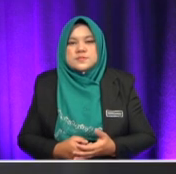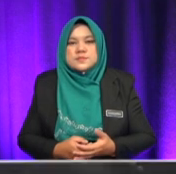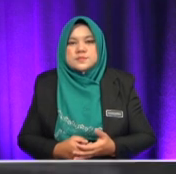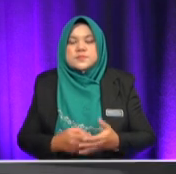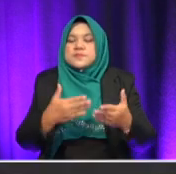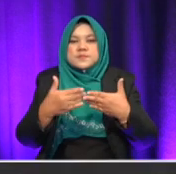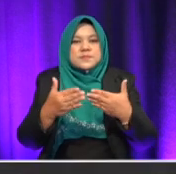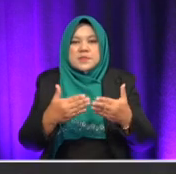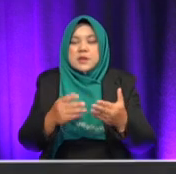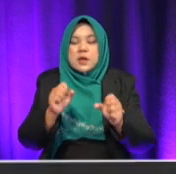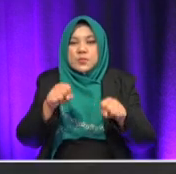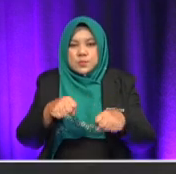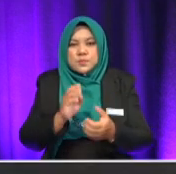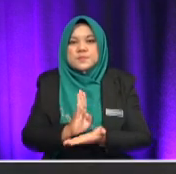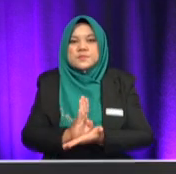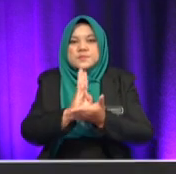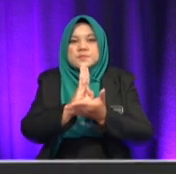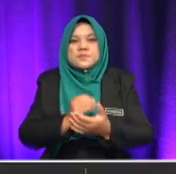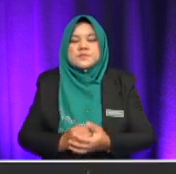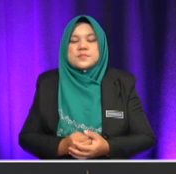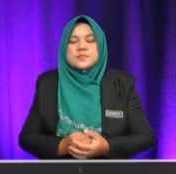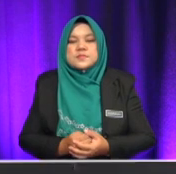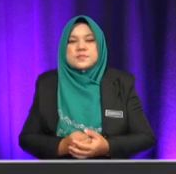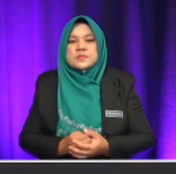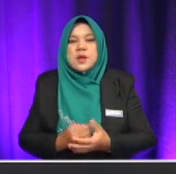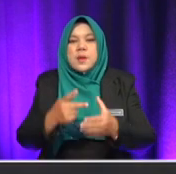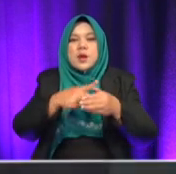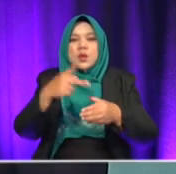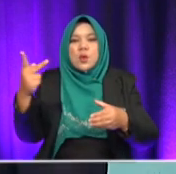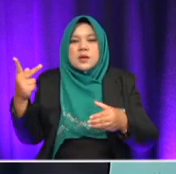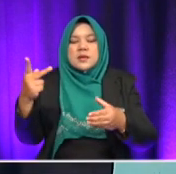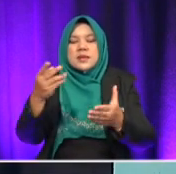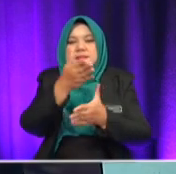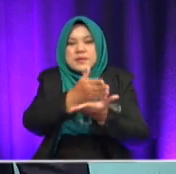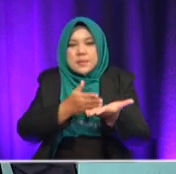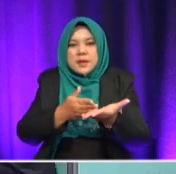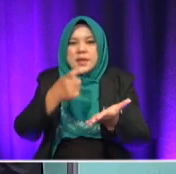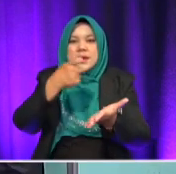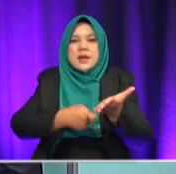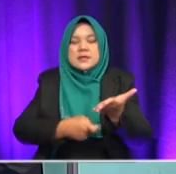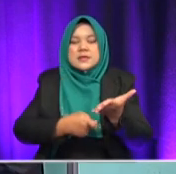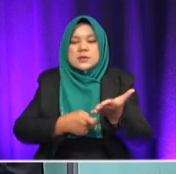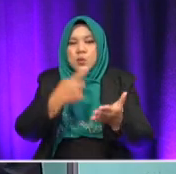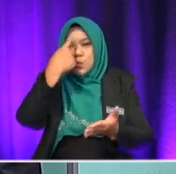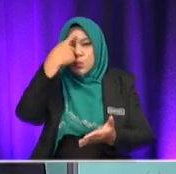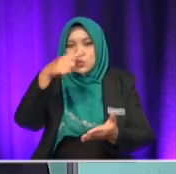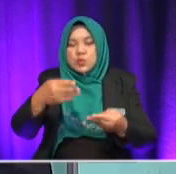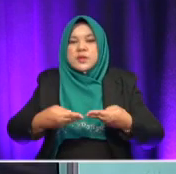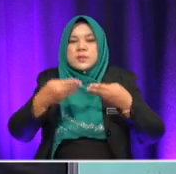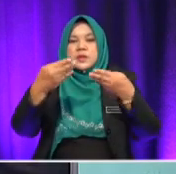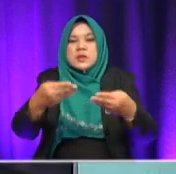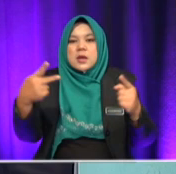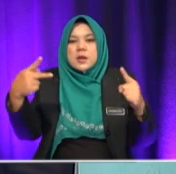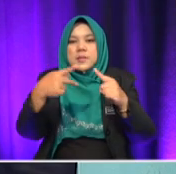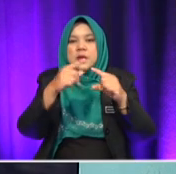kita bantu kita bantu mengeluarkan sebagian daripada harta tertentu untuk diberikan kepada